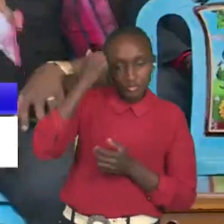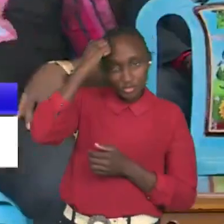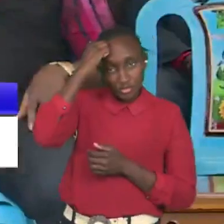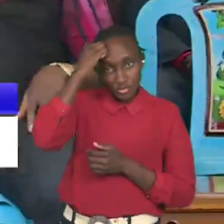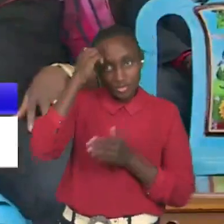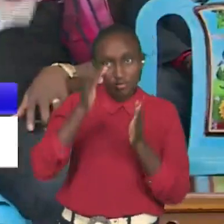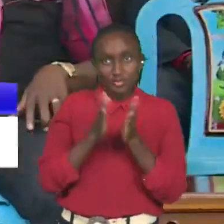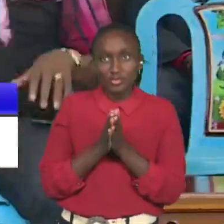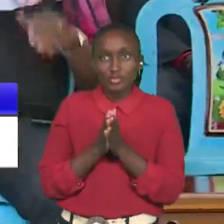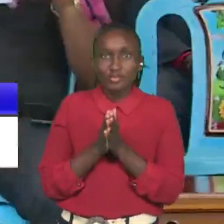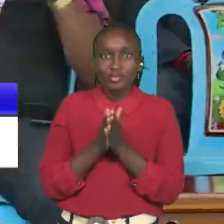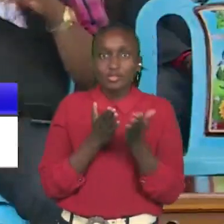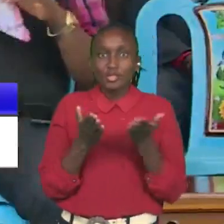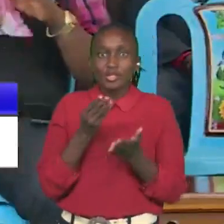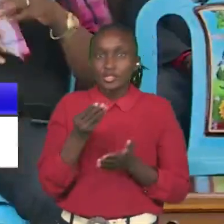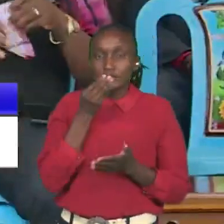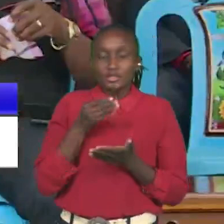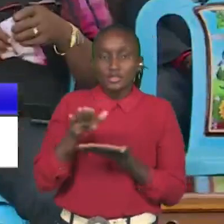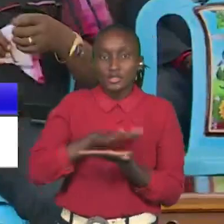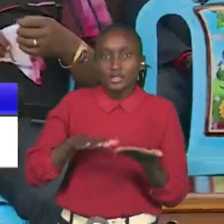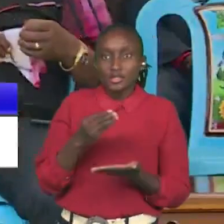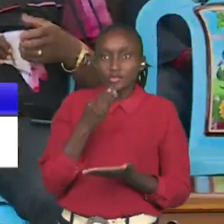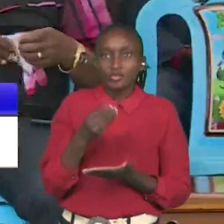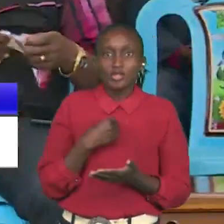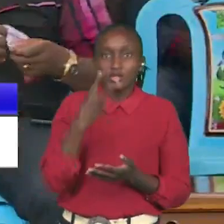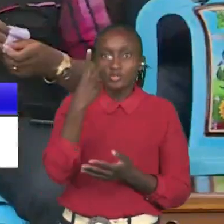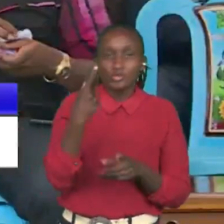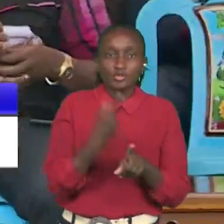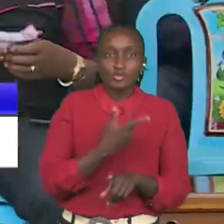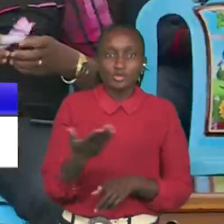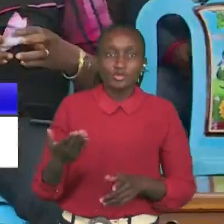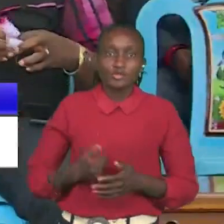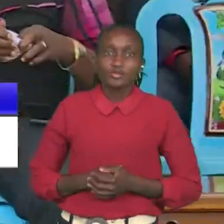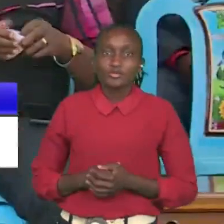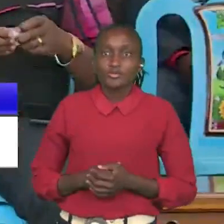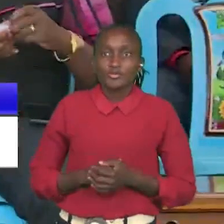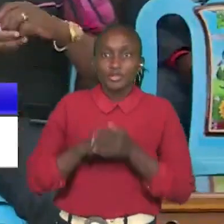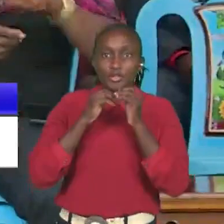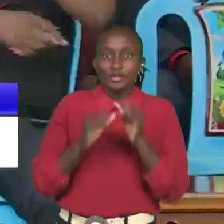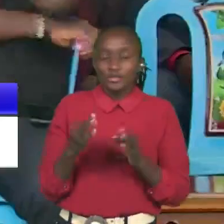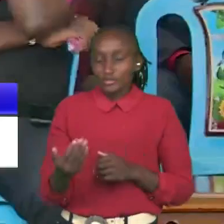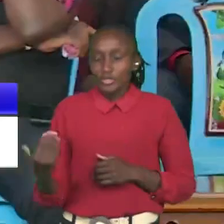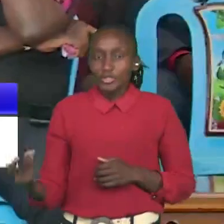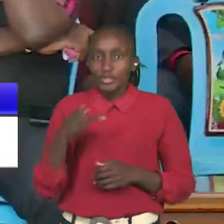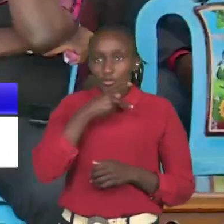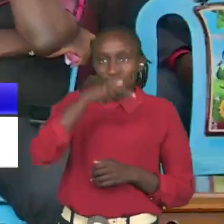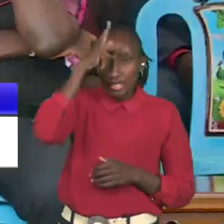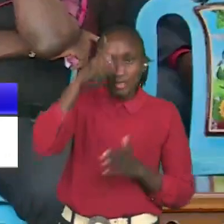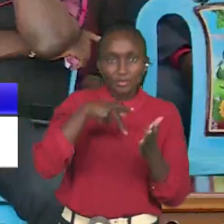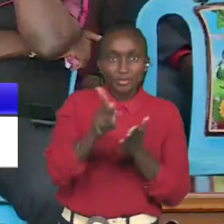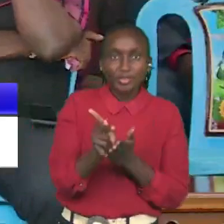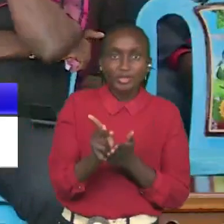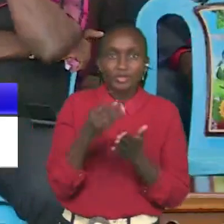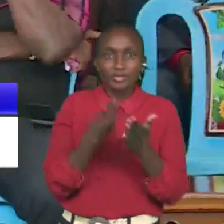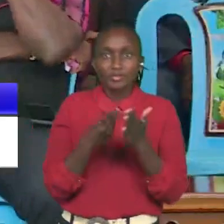na kule kwenye dining hall kukula. Those are two different things. Kama mtoto mzazi wake hajalipia